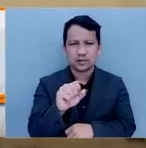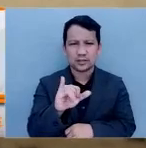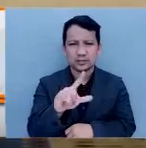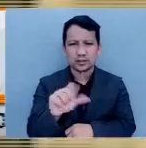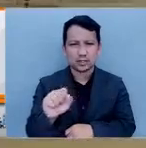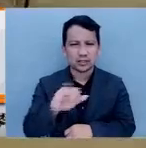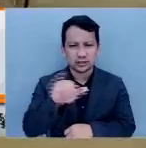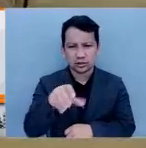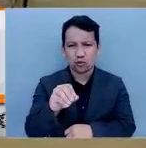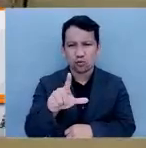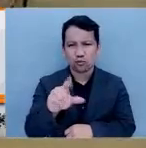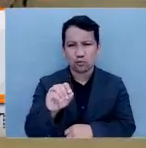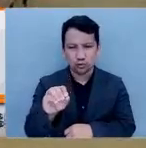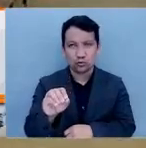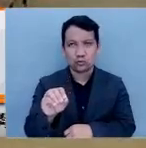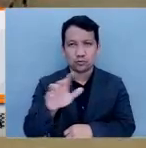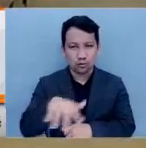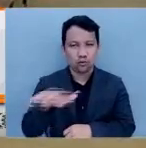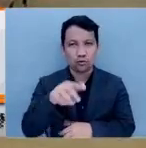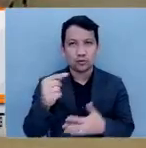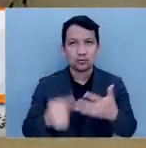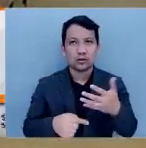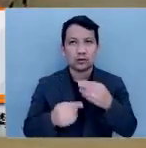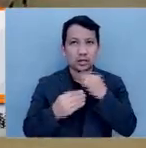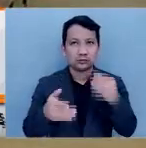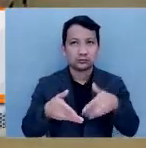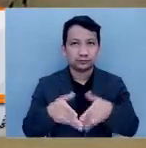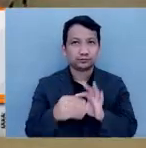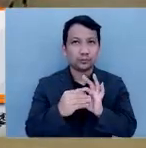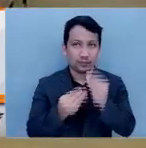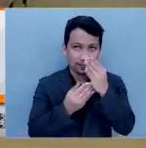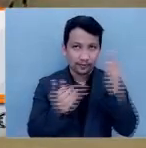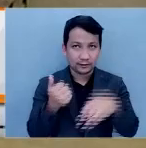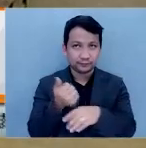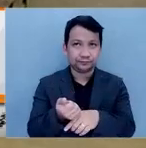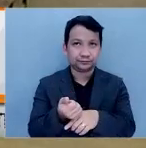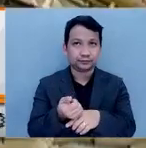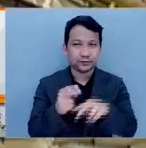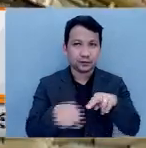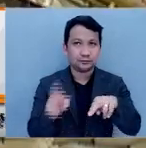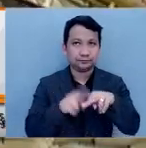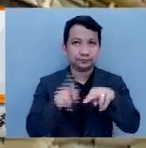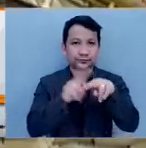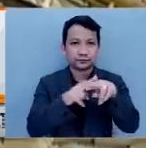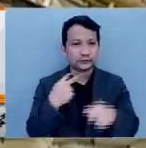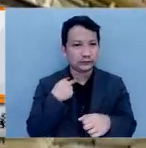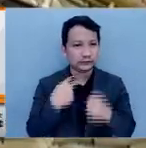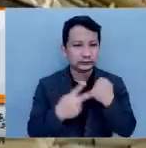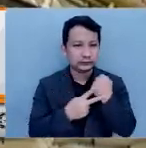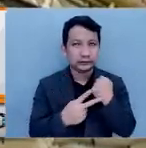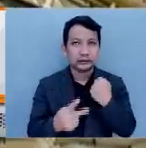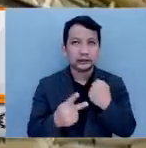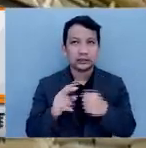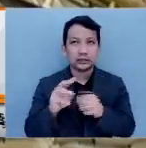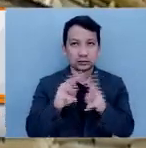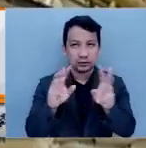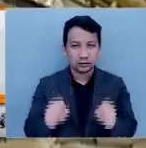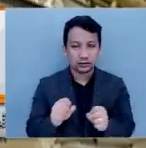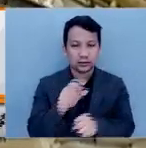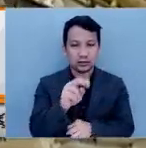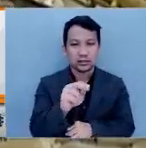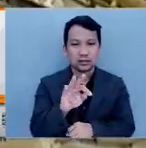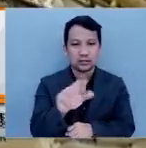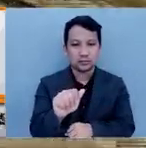Hulo. Bukod sa paglaban sa smuggling, gusto rin ng Pangulo na pataasin ang buffer stock ng mga bigas sa mga warehouse ng National